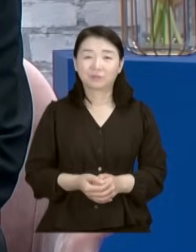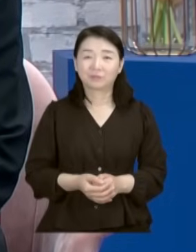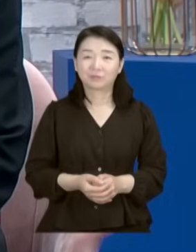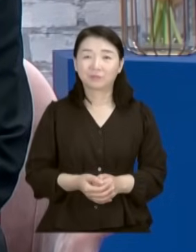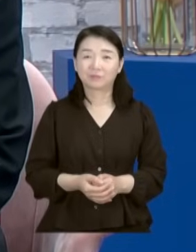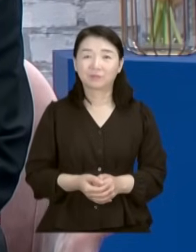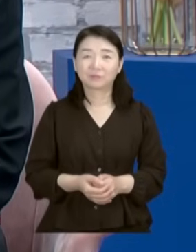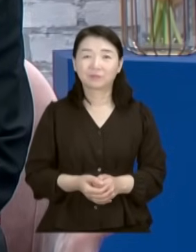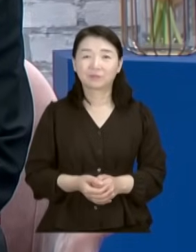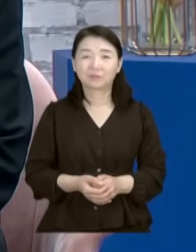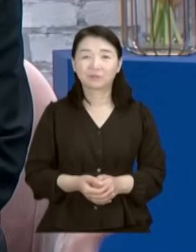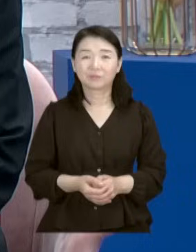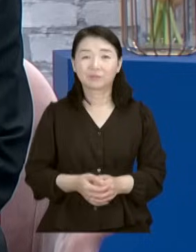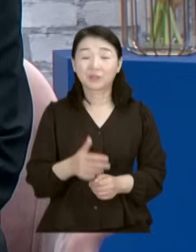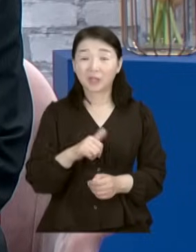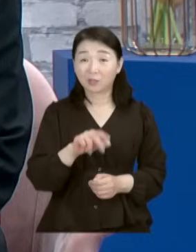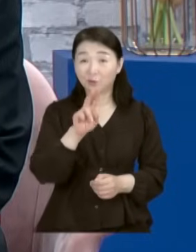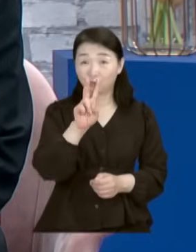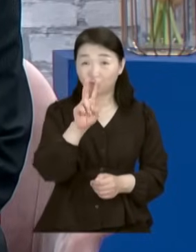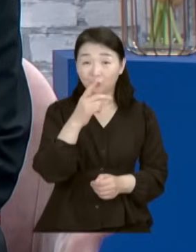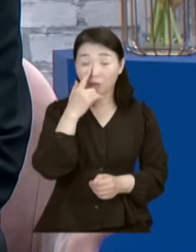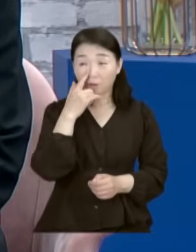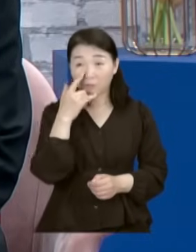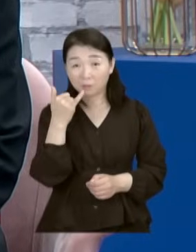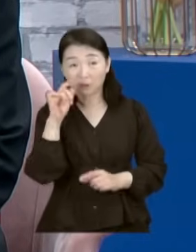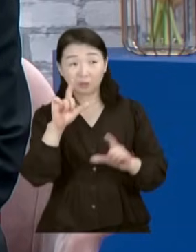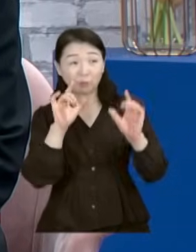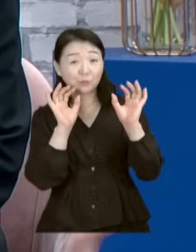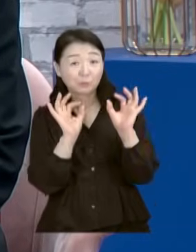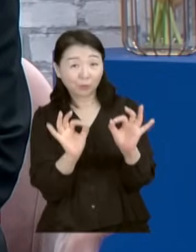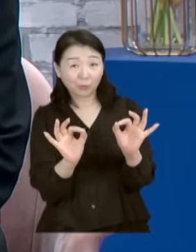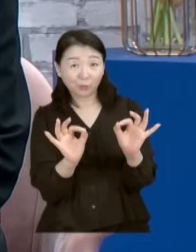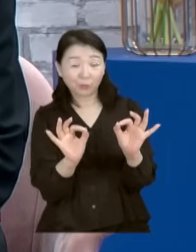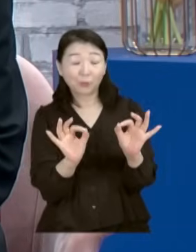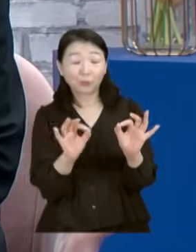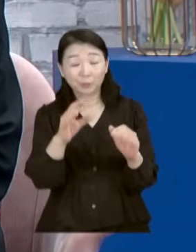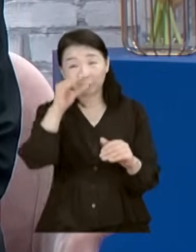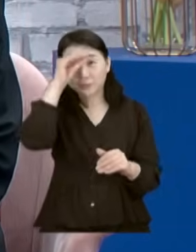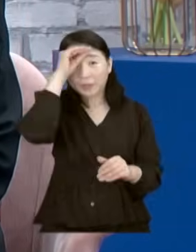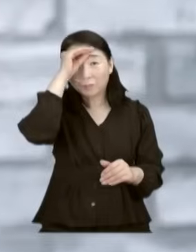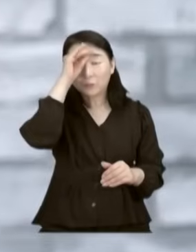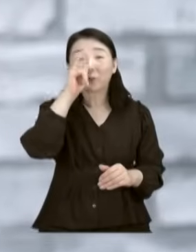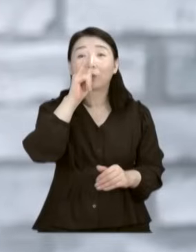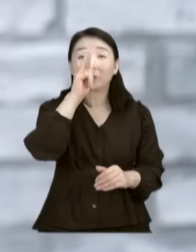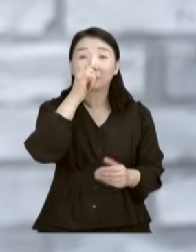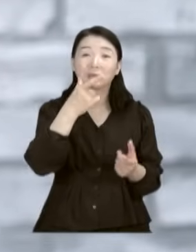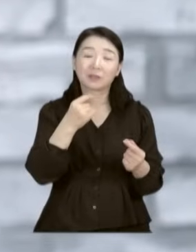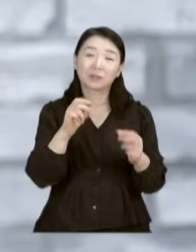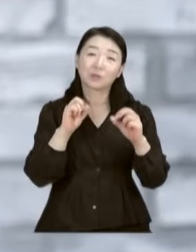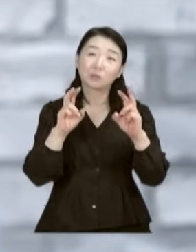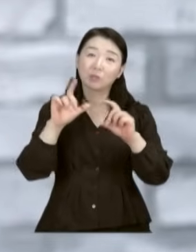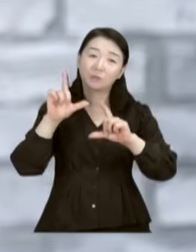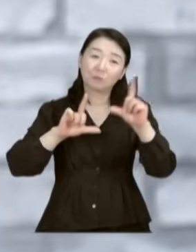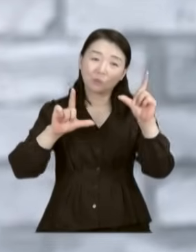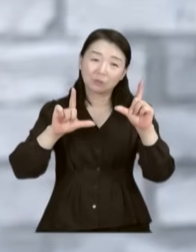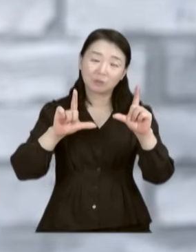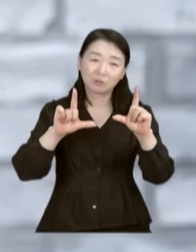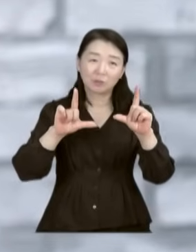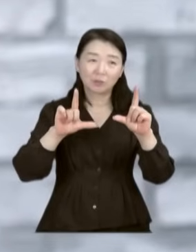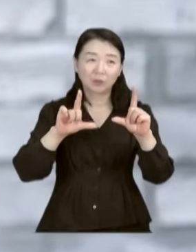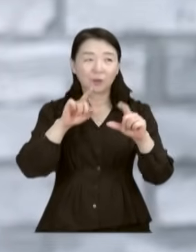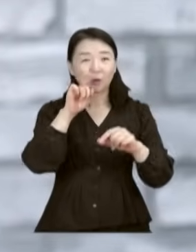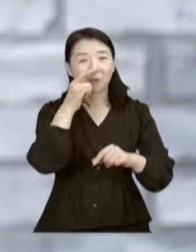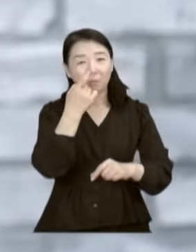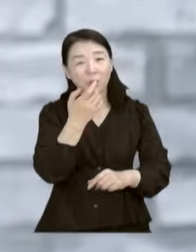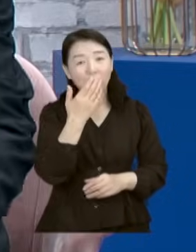아이들도 그 지금 엄마 아빠의 이런 모습을 보고 담고 있나요 선교하는 모습 옆에서 안